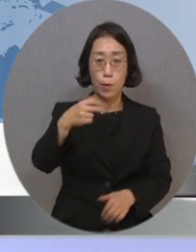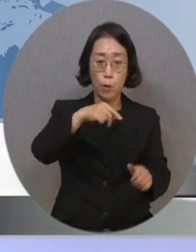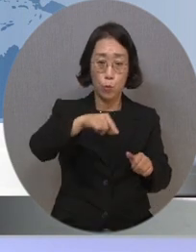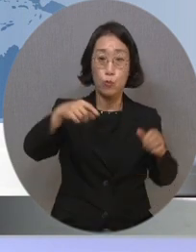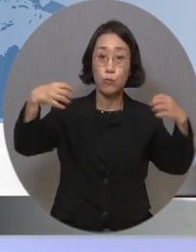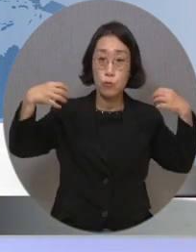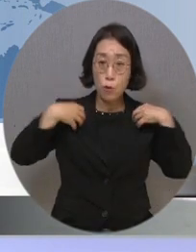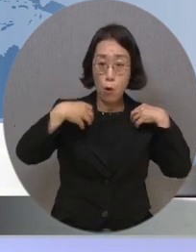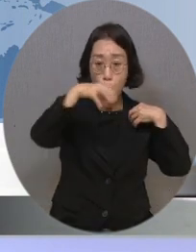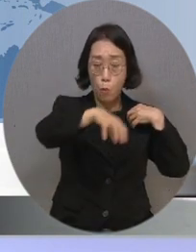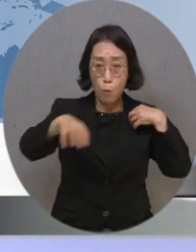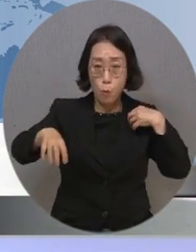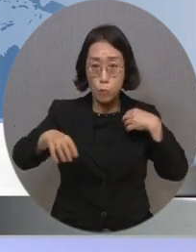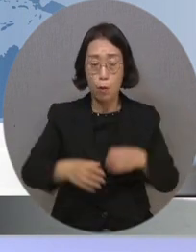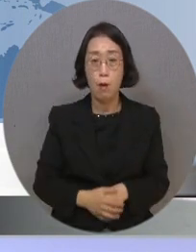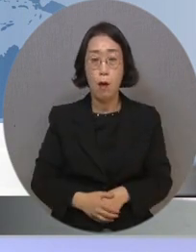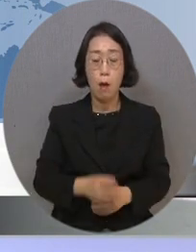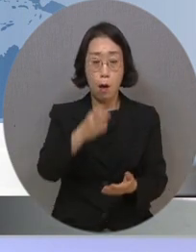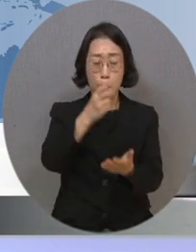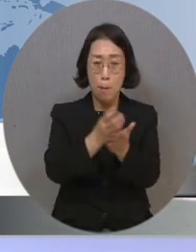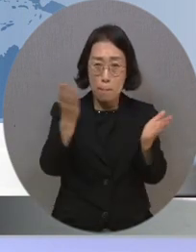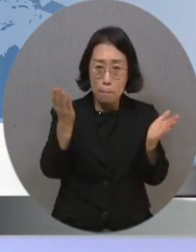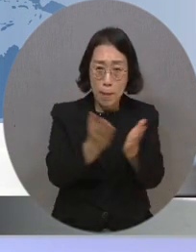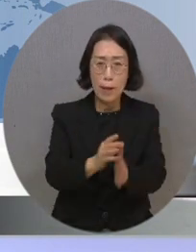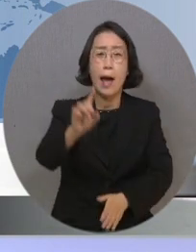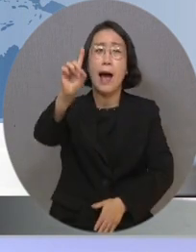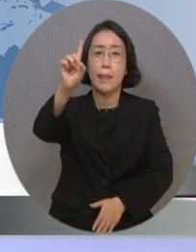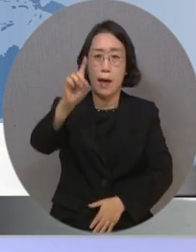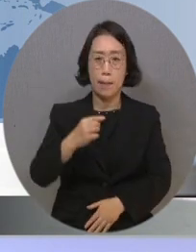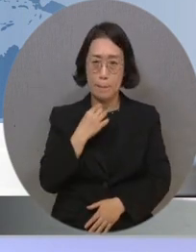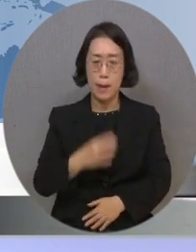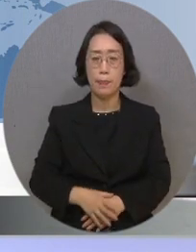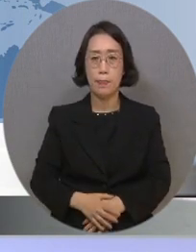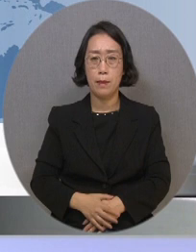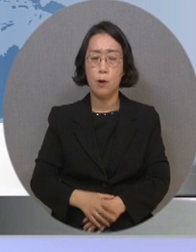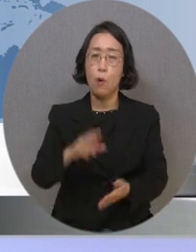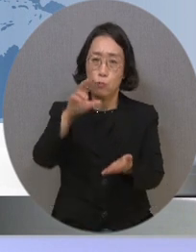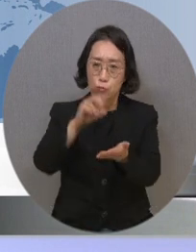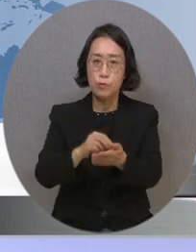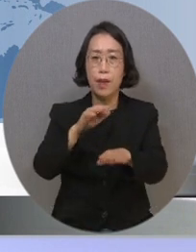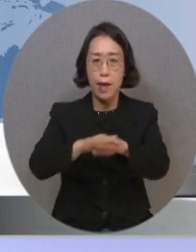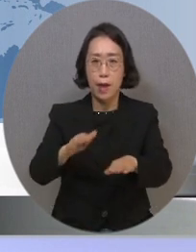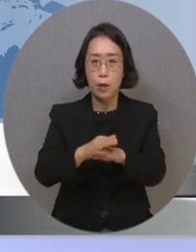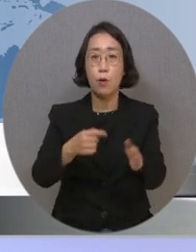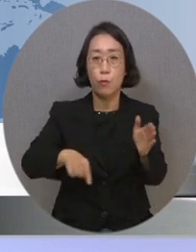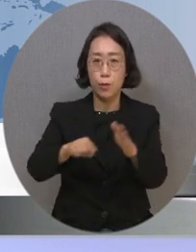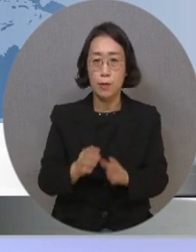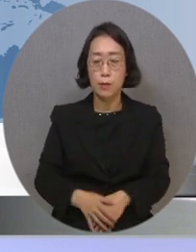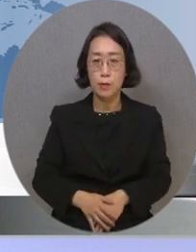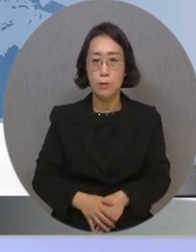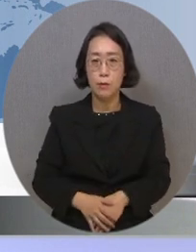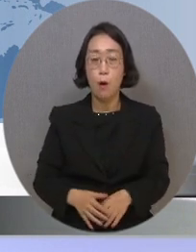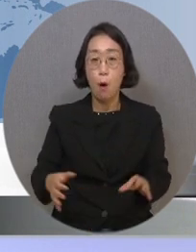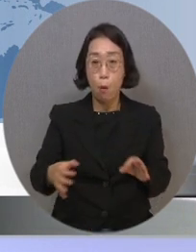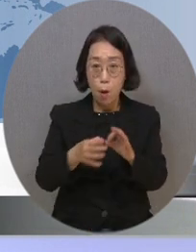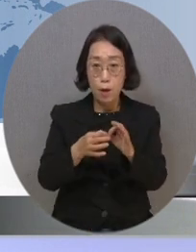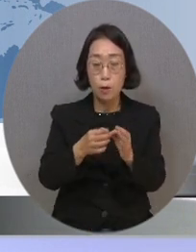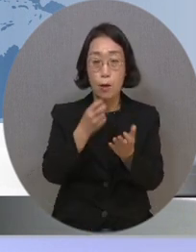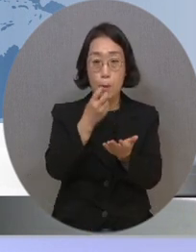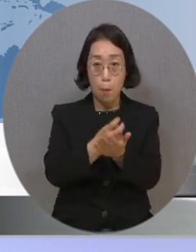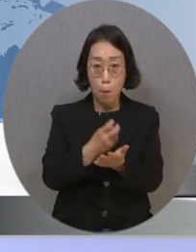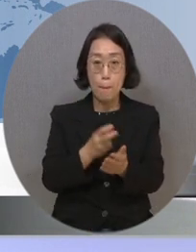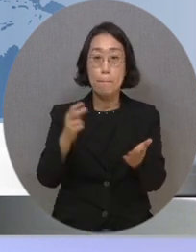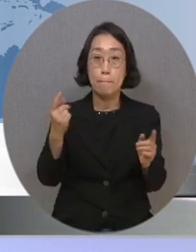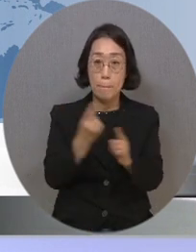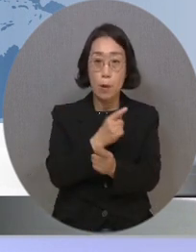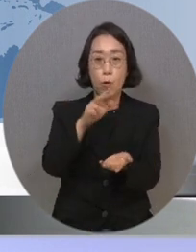법정 기준을 지킨 곳은 한 곳에 불과한 현실입니다 이러한 문제를 해결하기 위해 다섯 건의 관련 개정안이